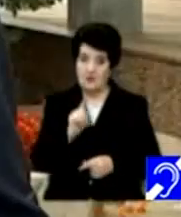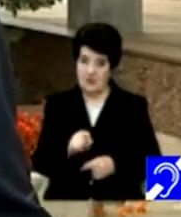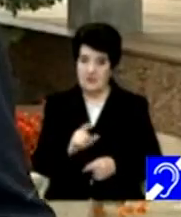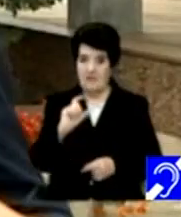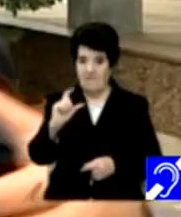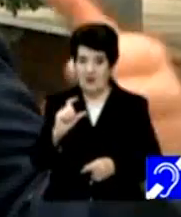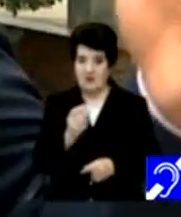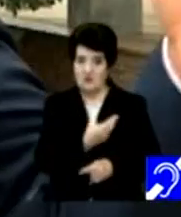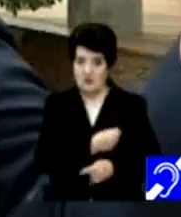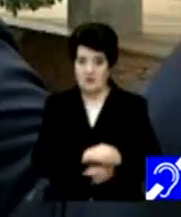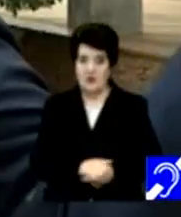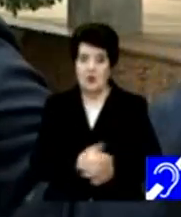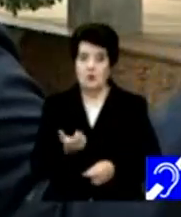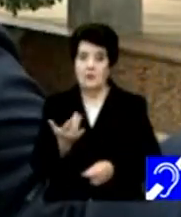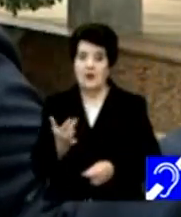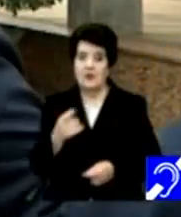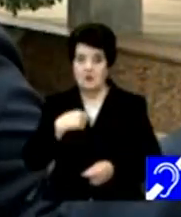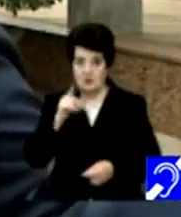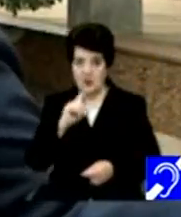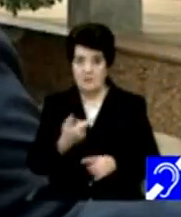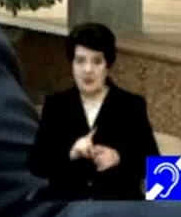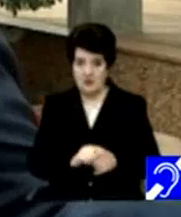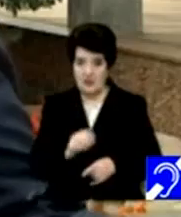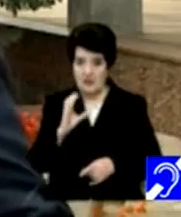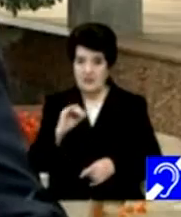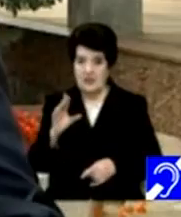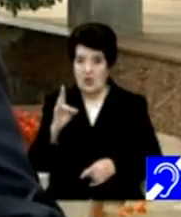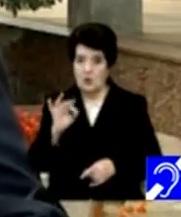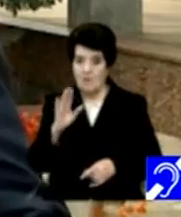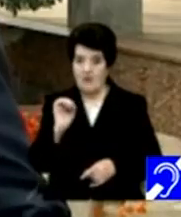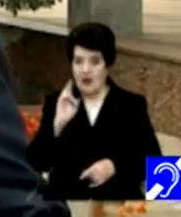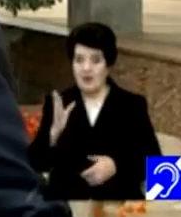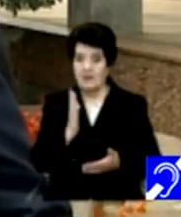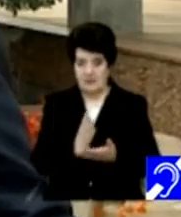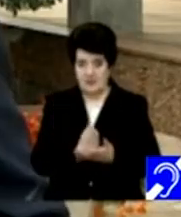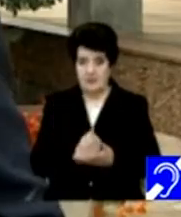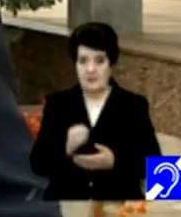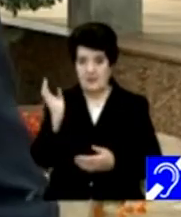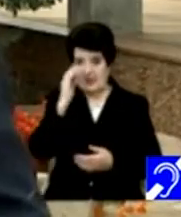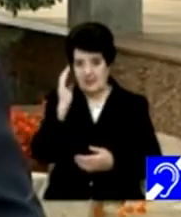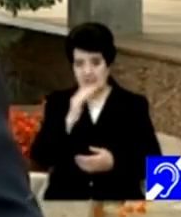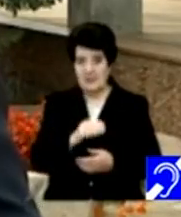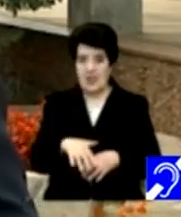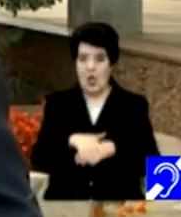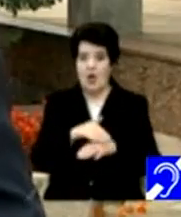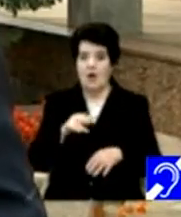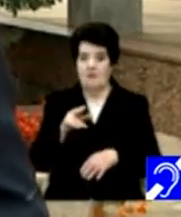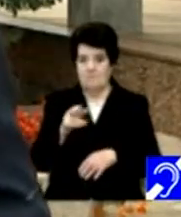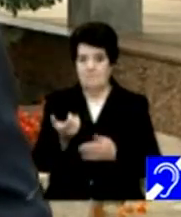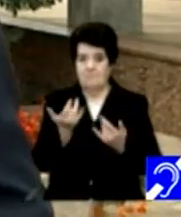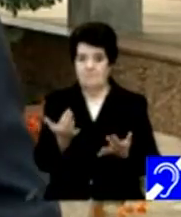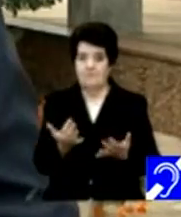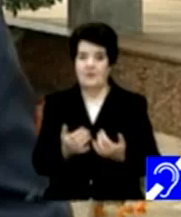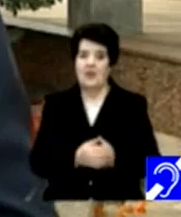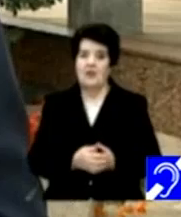vaccin. După câte știm, aceste vaccinuri Sinovac sunt populare în Transnistria și cred că este